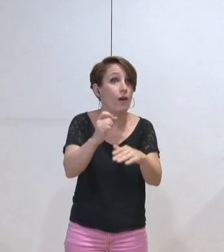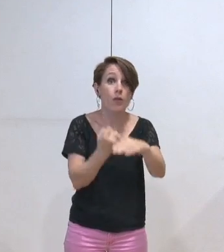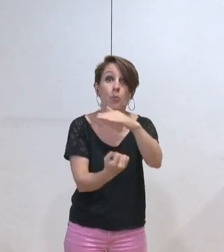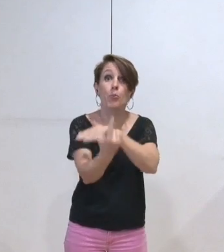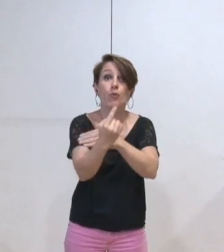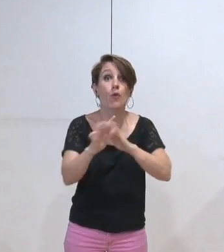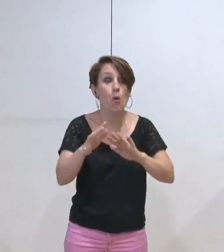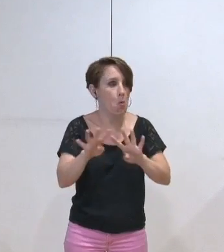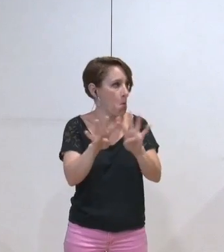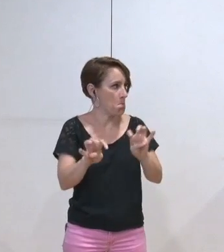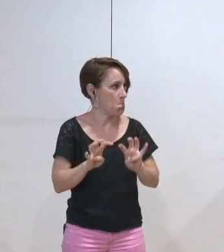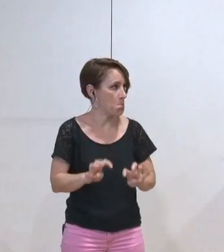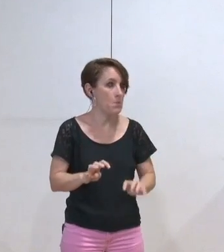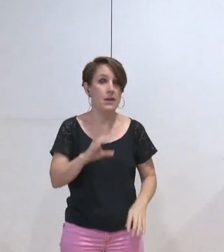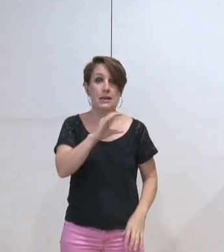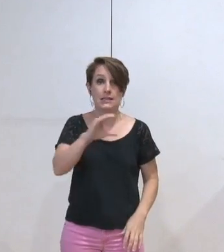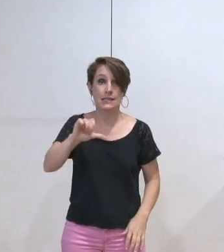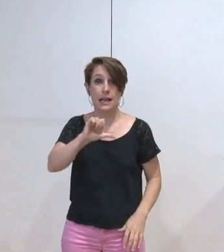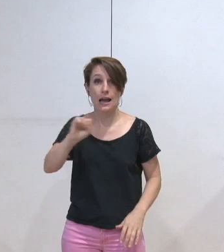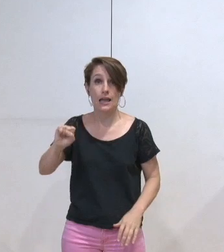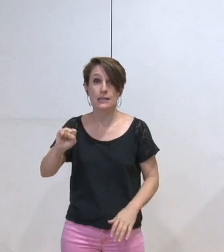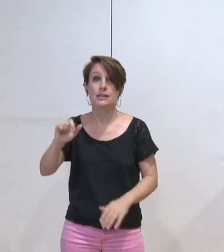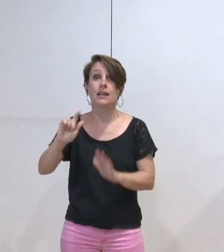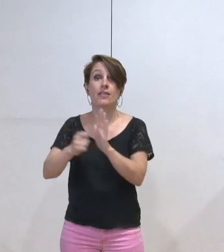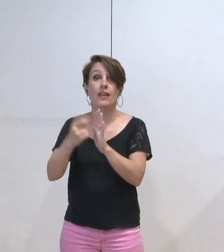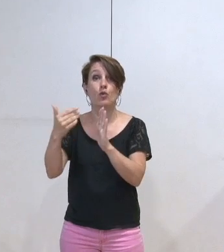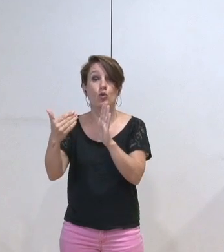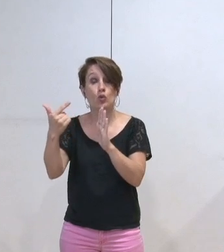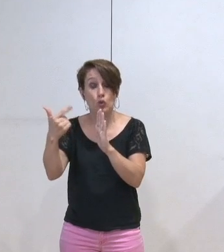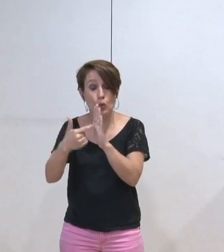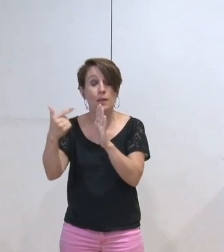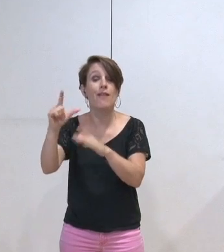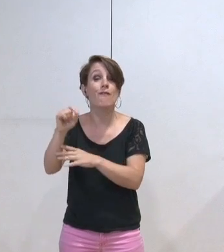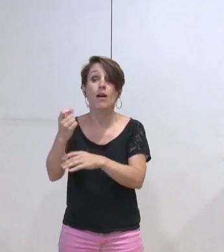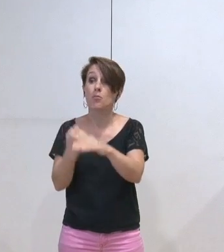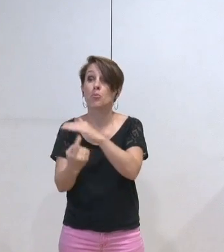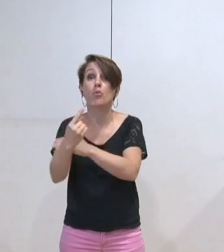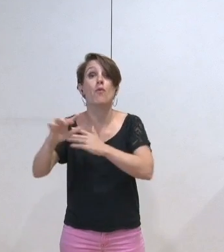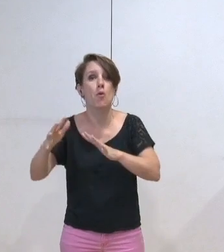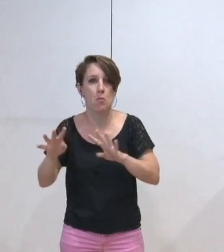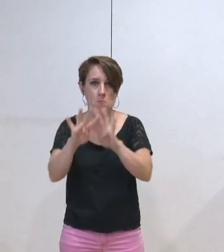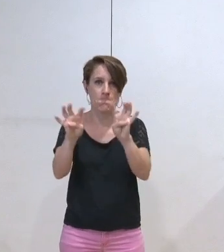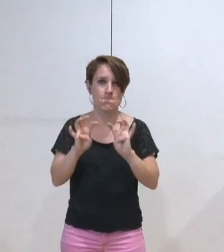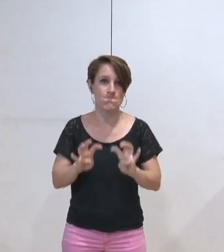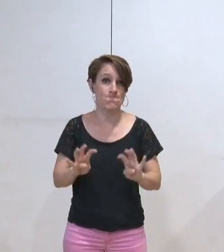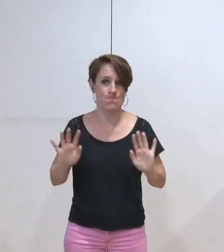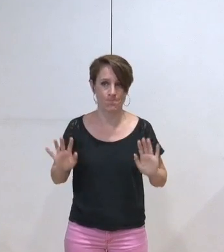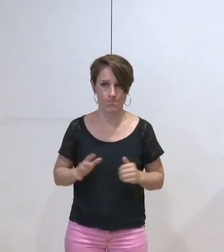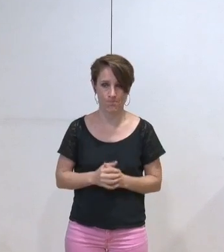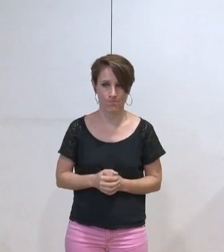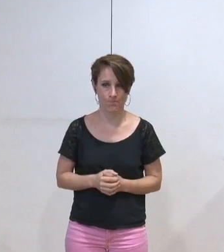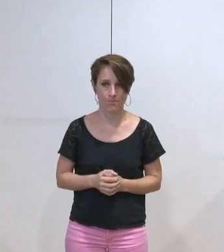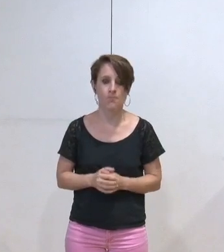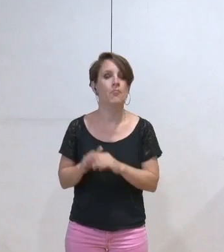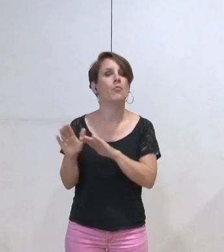2020 voilà pour ma première partie pour la deuxème partie euh ben